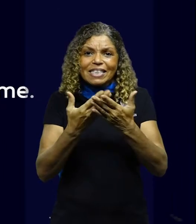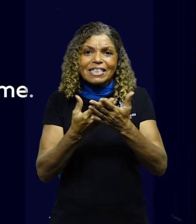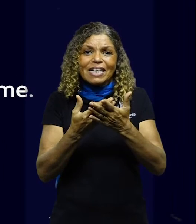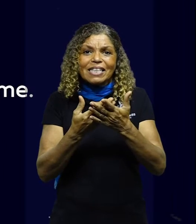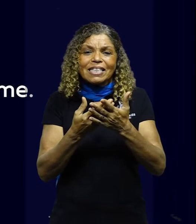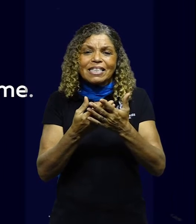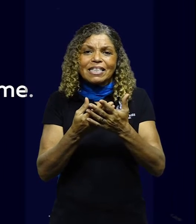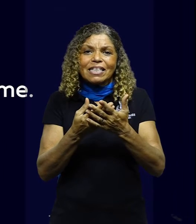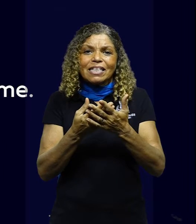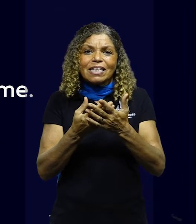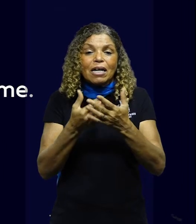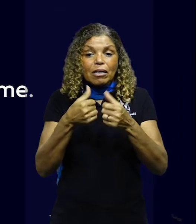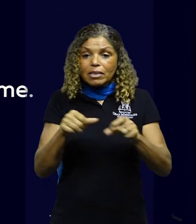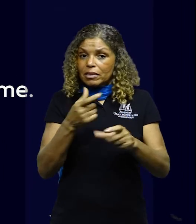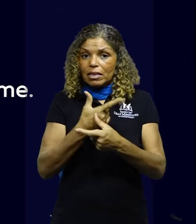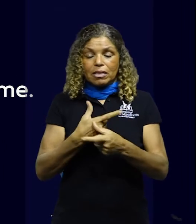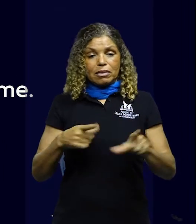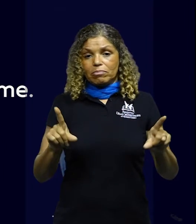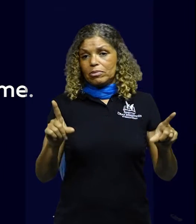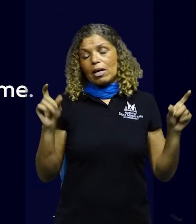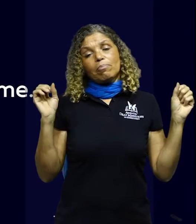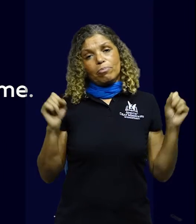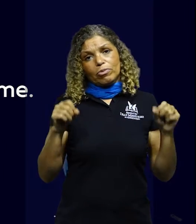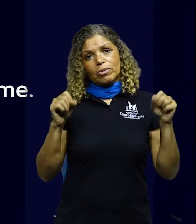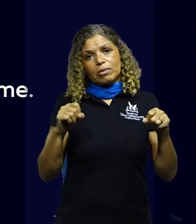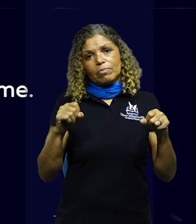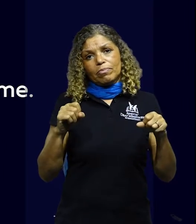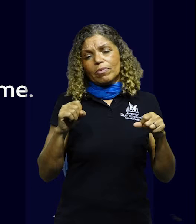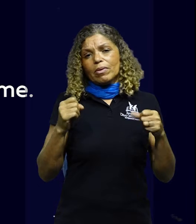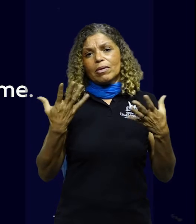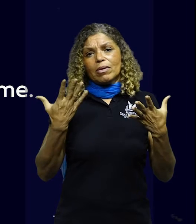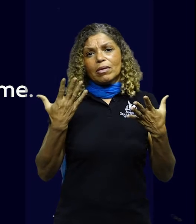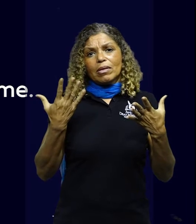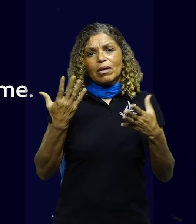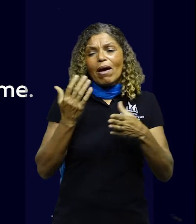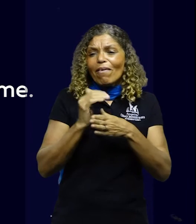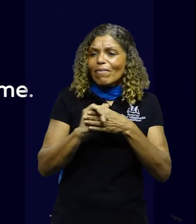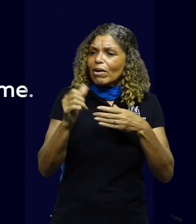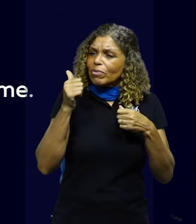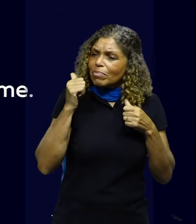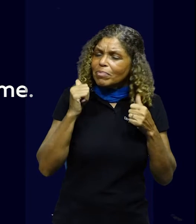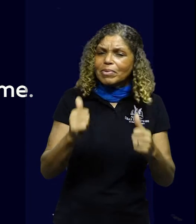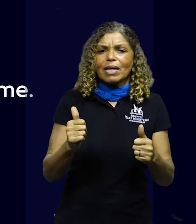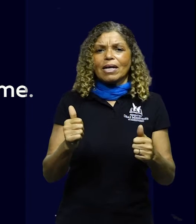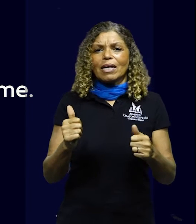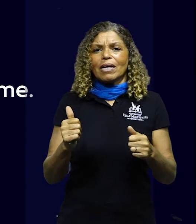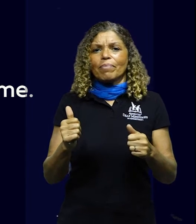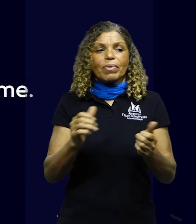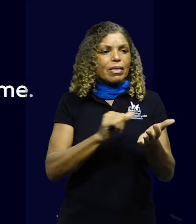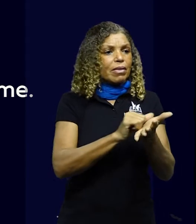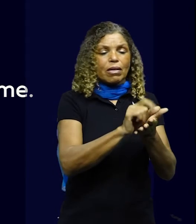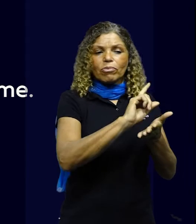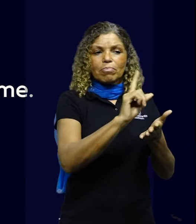libre, c'est avoir la possibilité de faire ce qui est bien aux yeux de Dieu, ce qui n'est pas nuisible aux